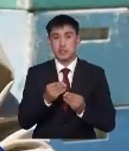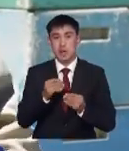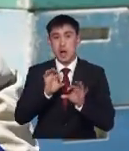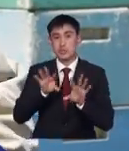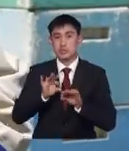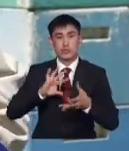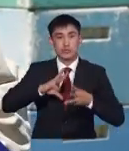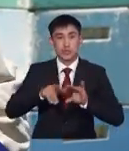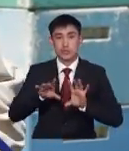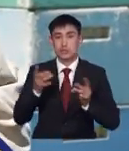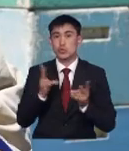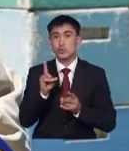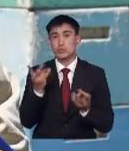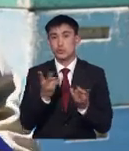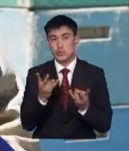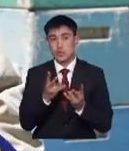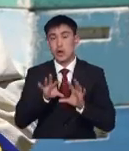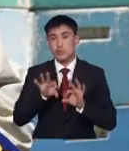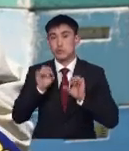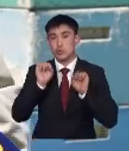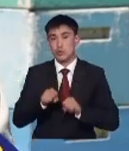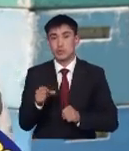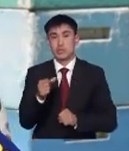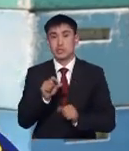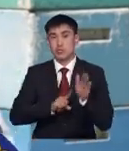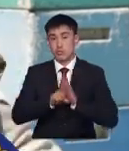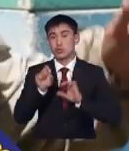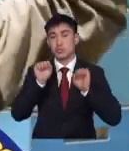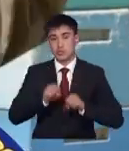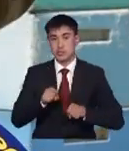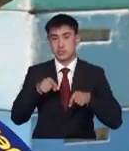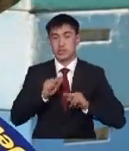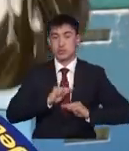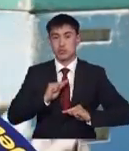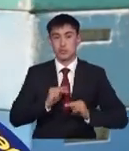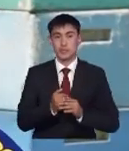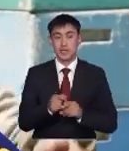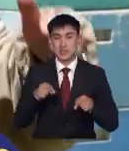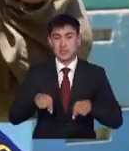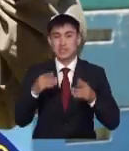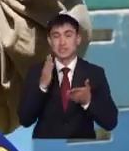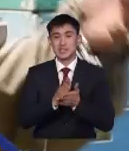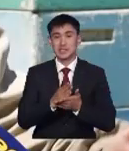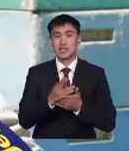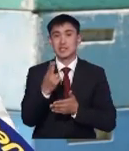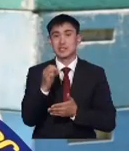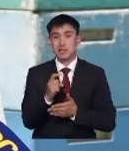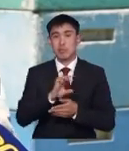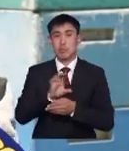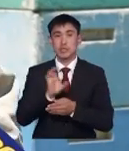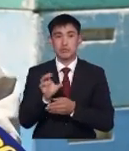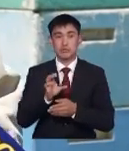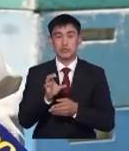Объяснить тебе все, дать тебе все, что тебе нужно. И ты можешь смело заняться этим. Плюс здесь у нас также есть цех по производству вощины. То